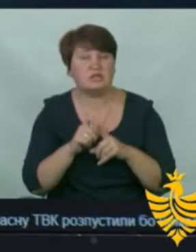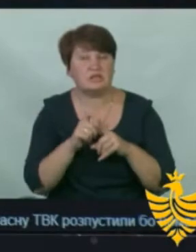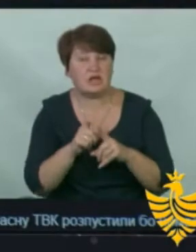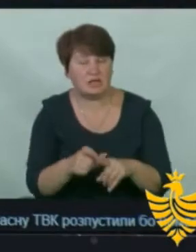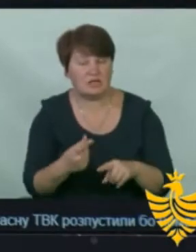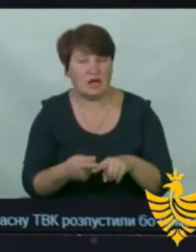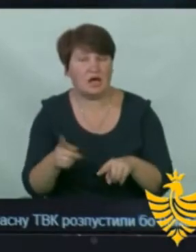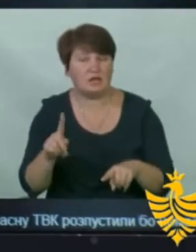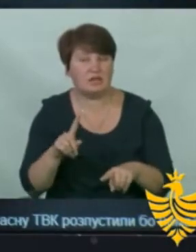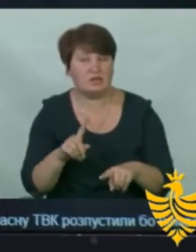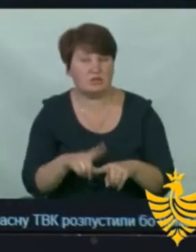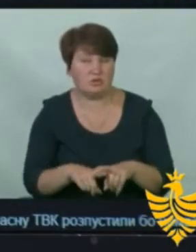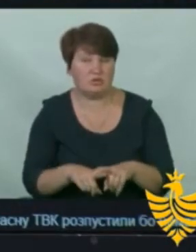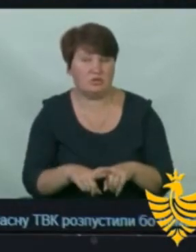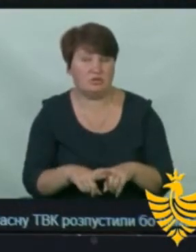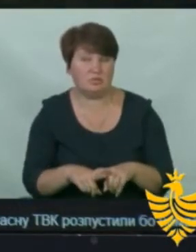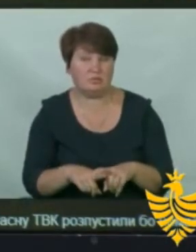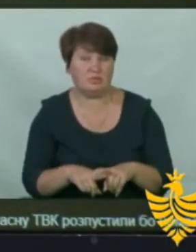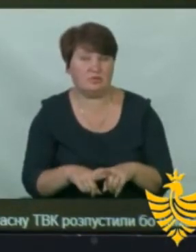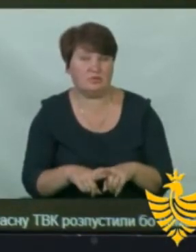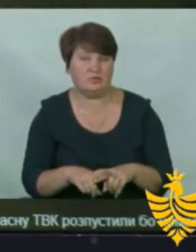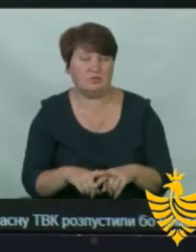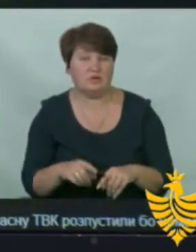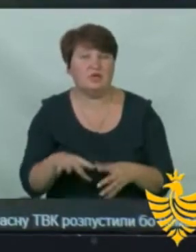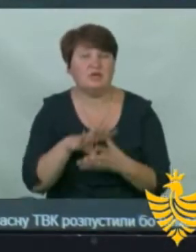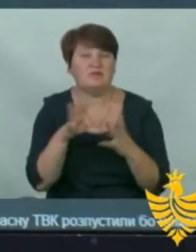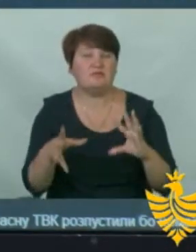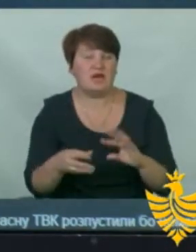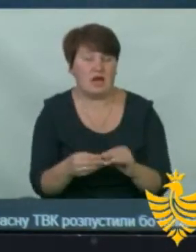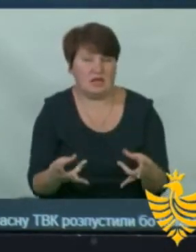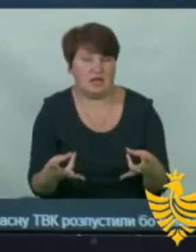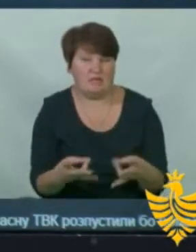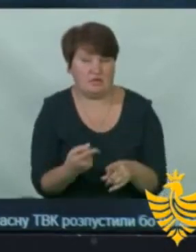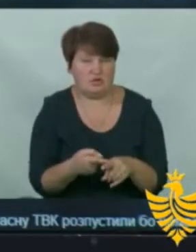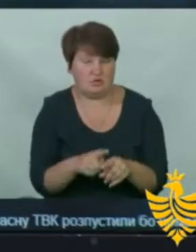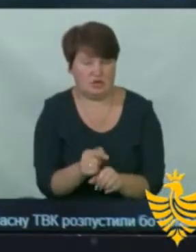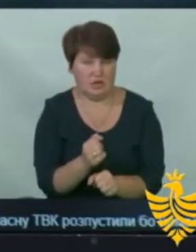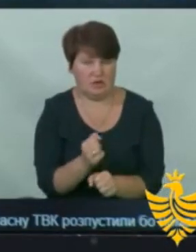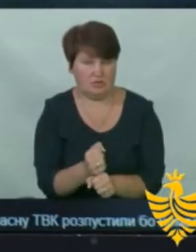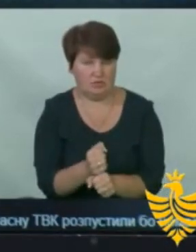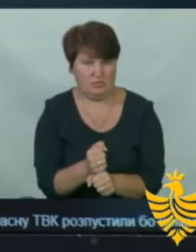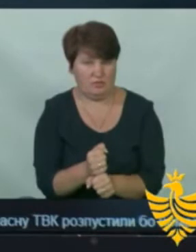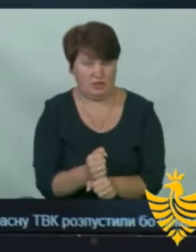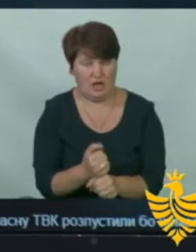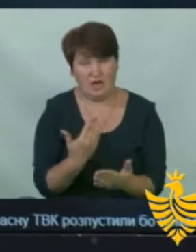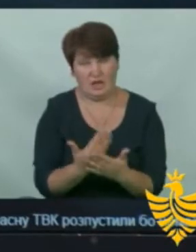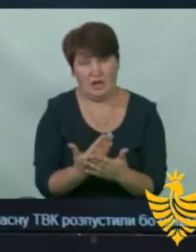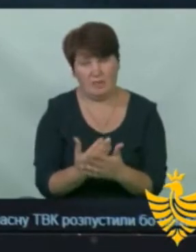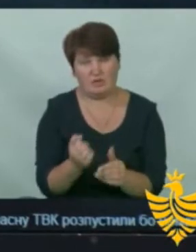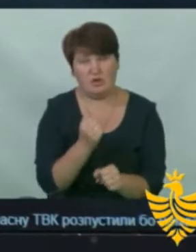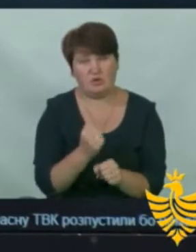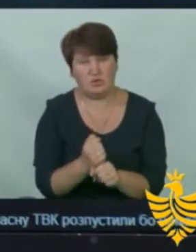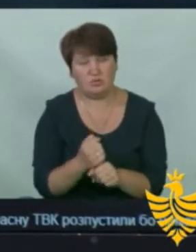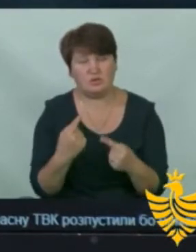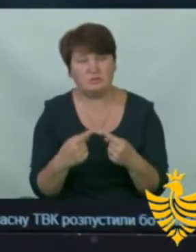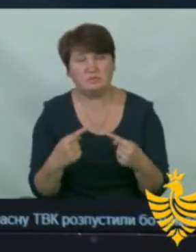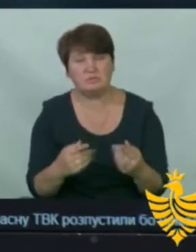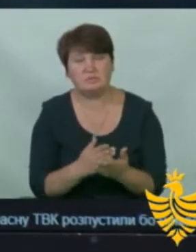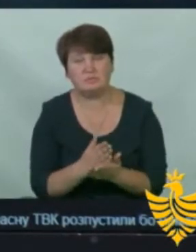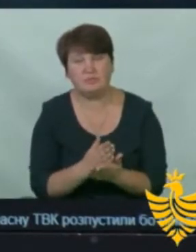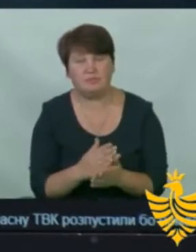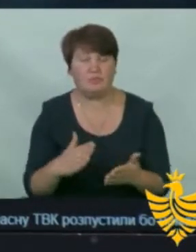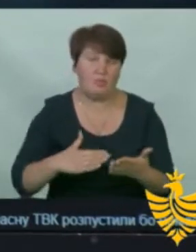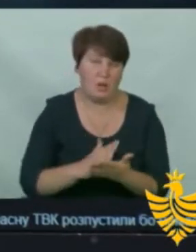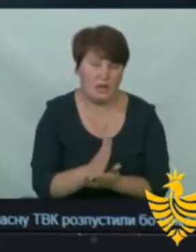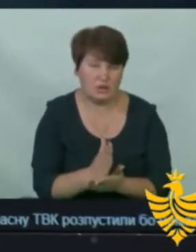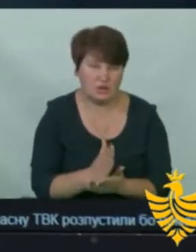це профінансує, тому невідомо взагалі, для чого це робиться. Швидше всього це робиться з кількох цілей. Одна з цілей –